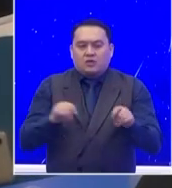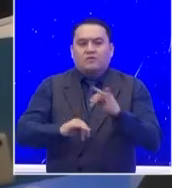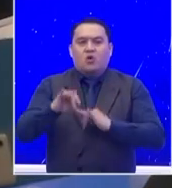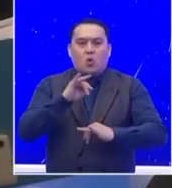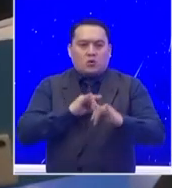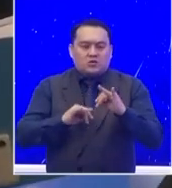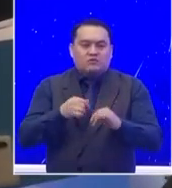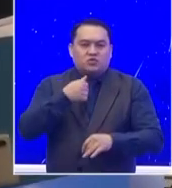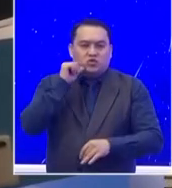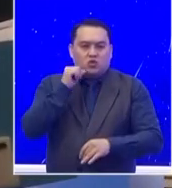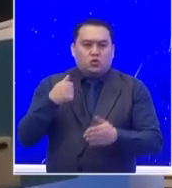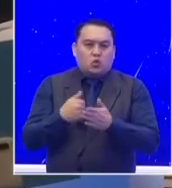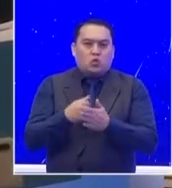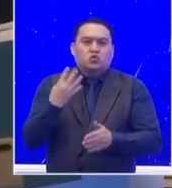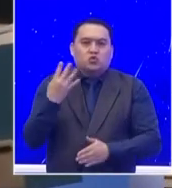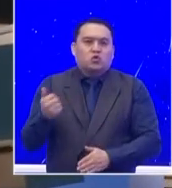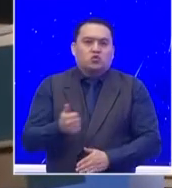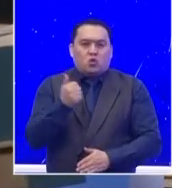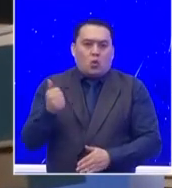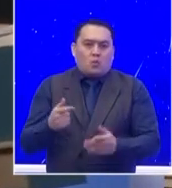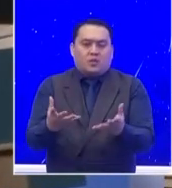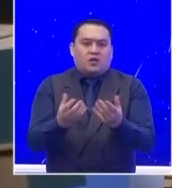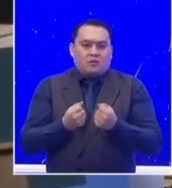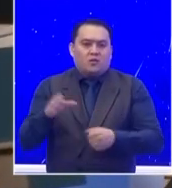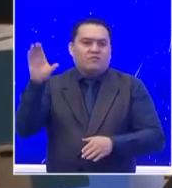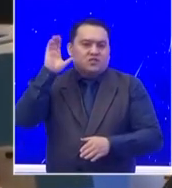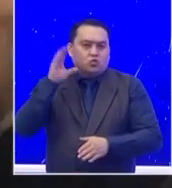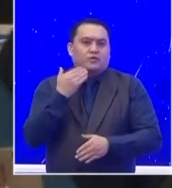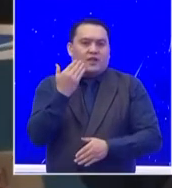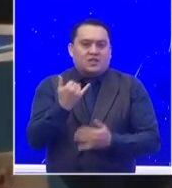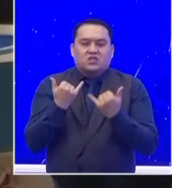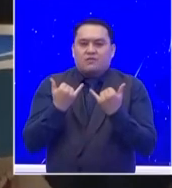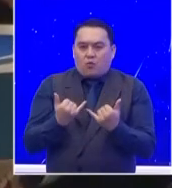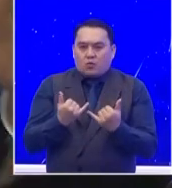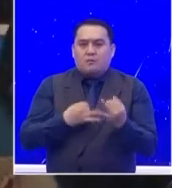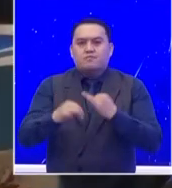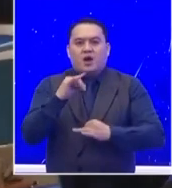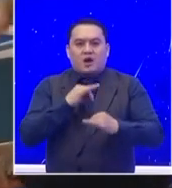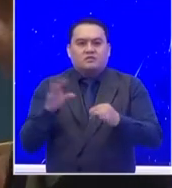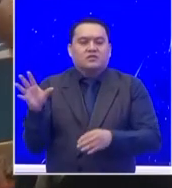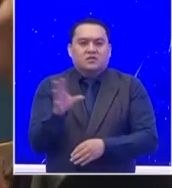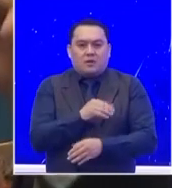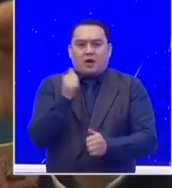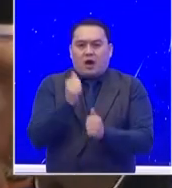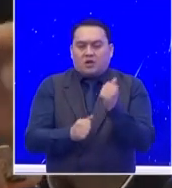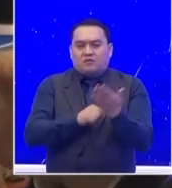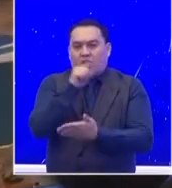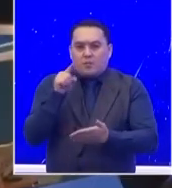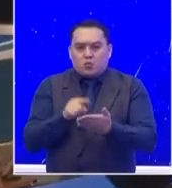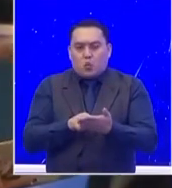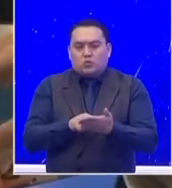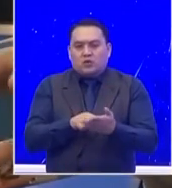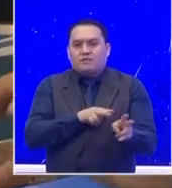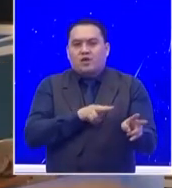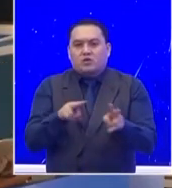граждан. Вчера до 4 часов я принимал людей, выслушивал их. И сегодня я поговорил со всеми. Каждый вопрос взят на карандаш.